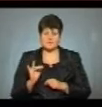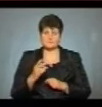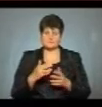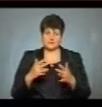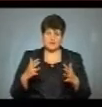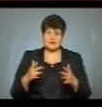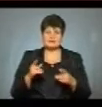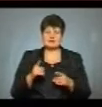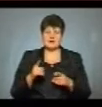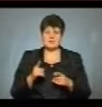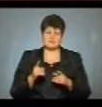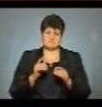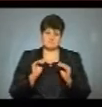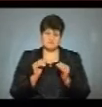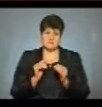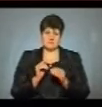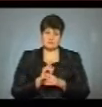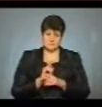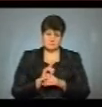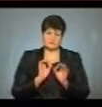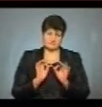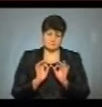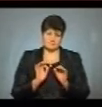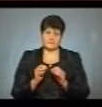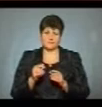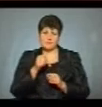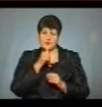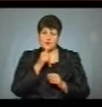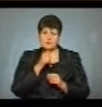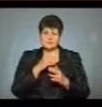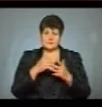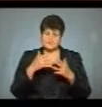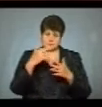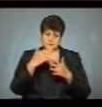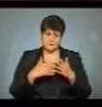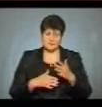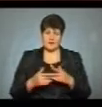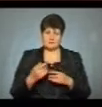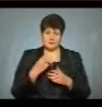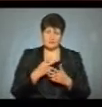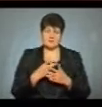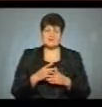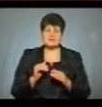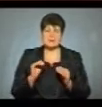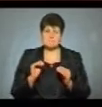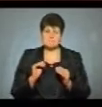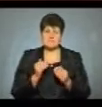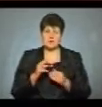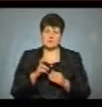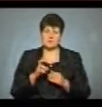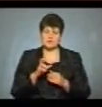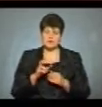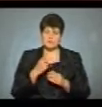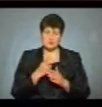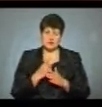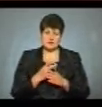за санітарно-мікробіологічними, санітарно-паразитологічними та санітарно-хімічними показниками. За мікробіологічними показниками вода